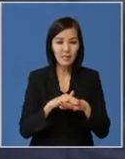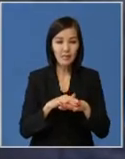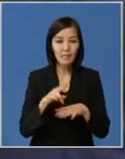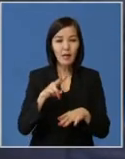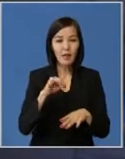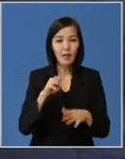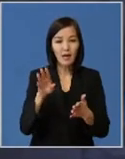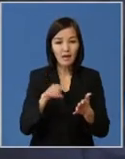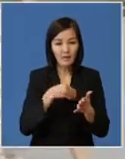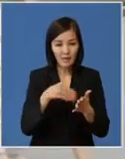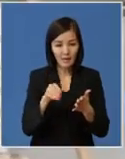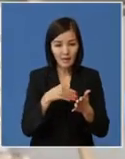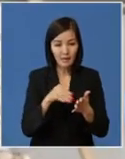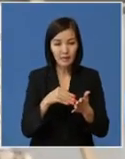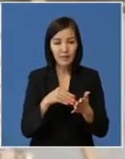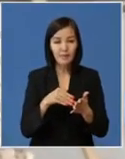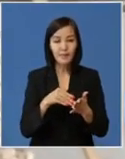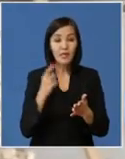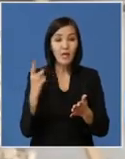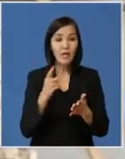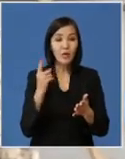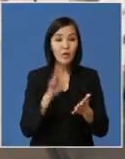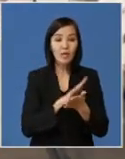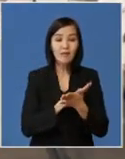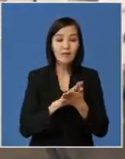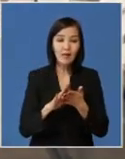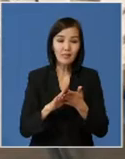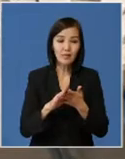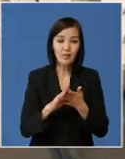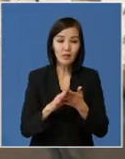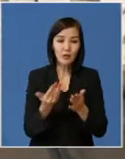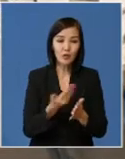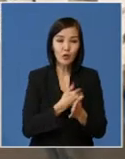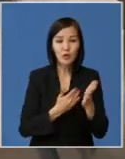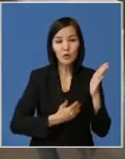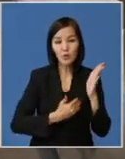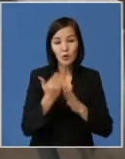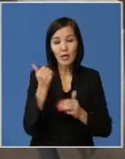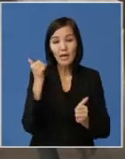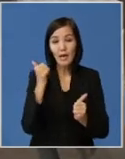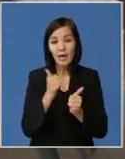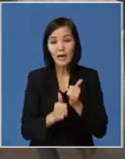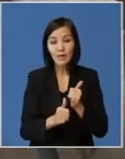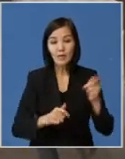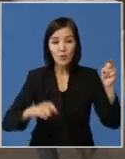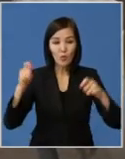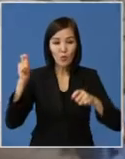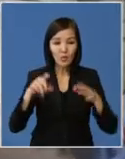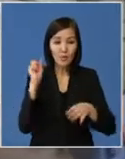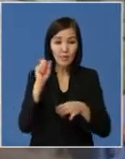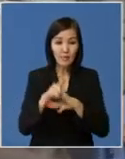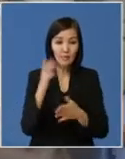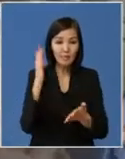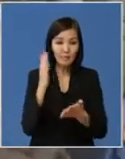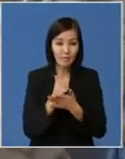иесін күтеді. Шеберлердің айтуынша экологиялық таза сапалы өнімге сұраныс та көп. әр бұйымға еліміздің әр өңірінен тапсырыс түсет